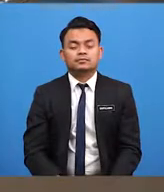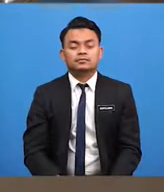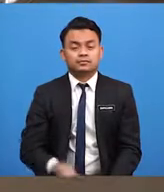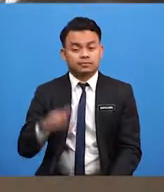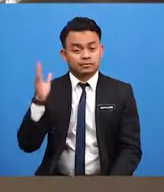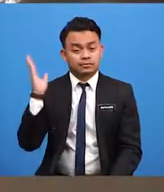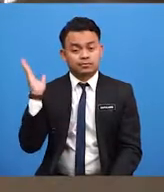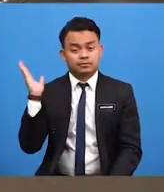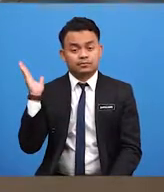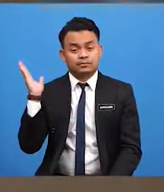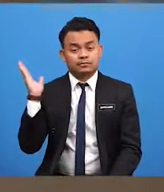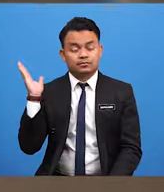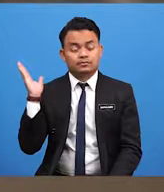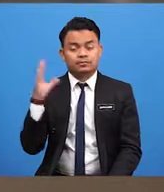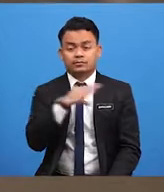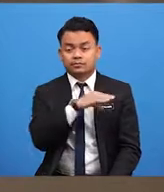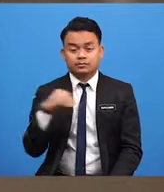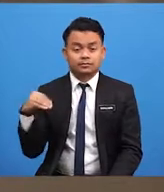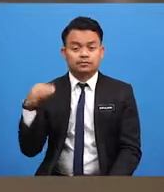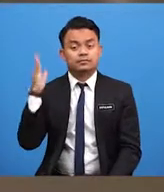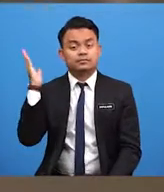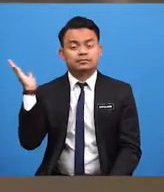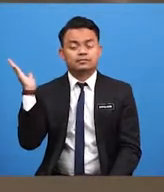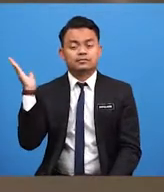Pisau dan papan pemotong.